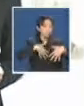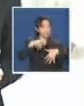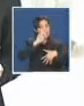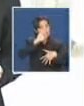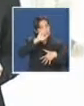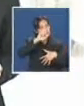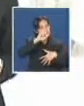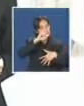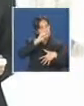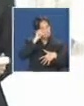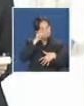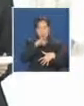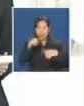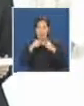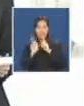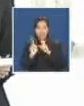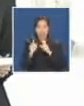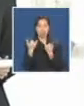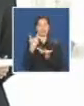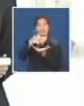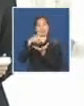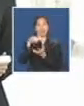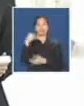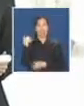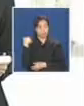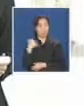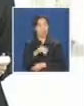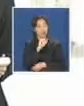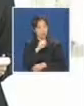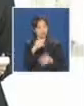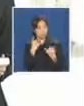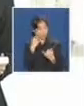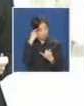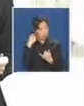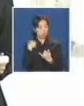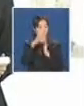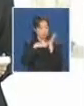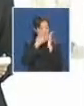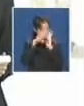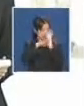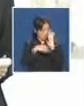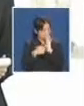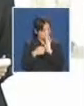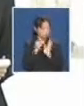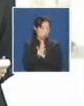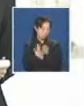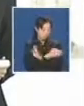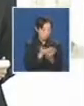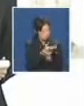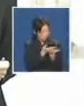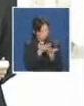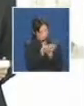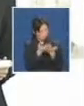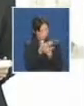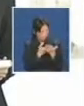แล้วครับแล้วกว่าที่จะมาเป็นกระบวนการตรงนี้ได้นะครับต้องผ่านการปั่นกรองผ่านการระดมสมองจนกระทั่งตกผลิตในครับมาเป็น